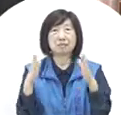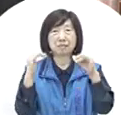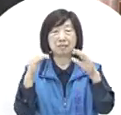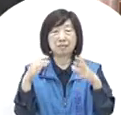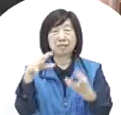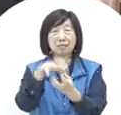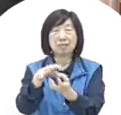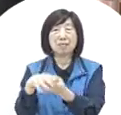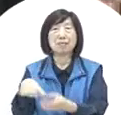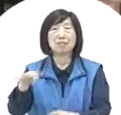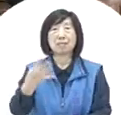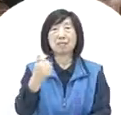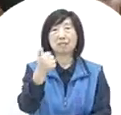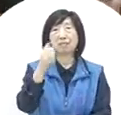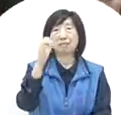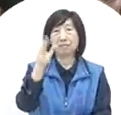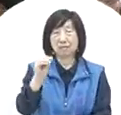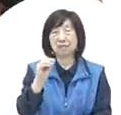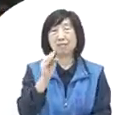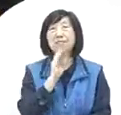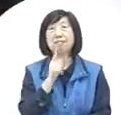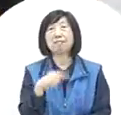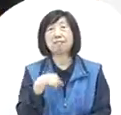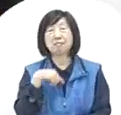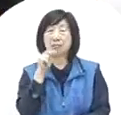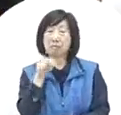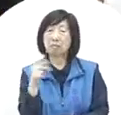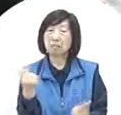450万的营业额，450万看起来好